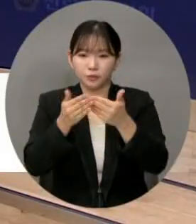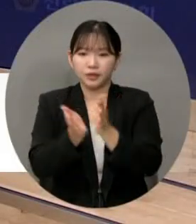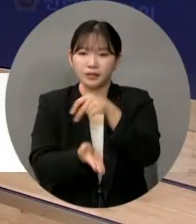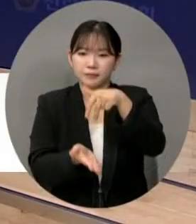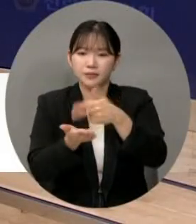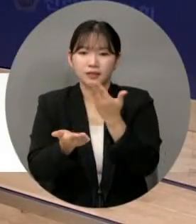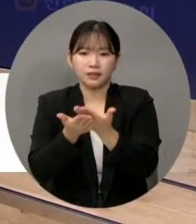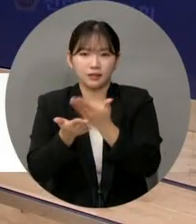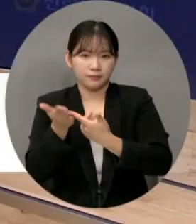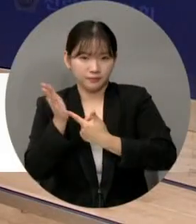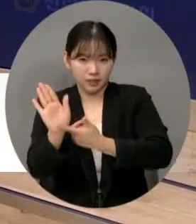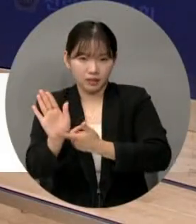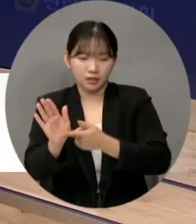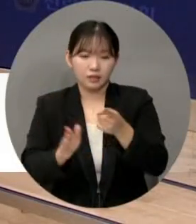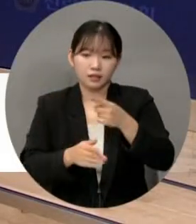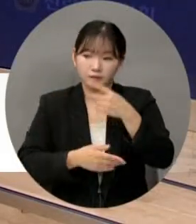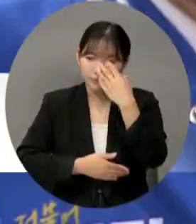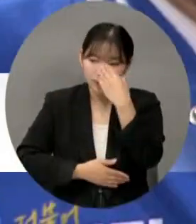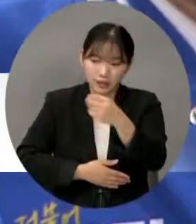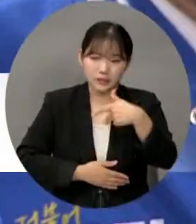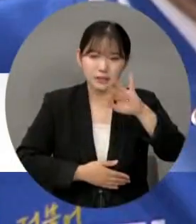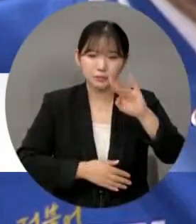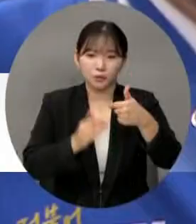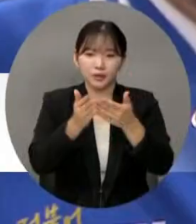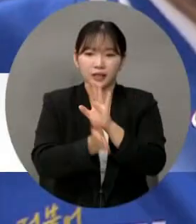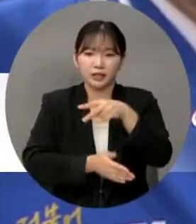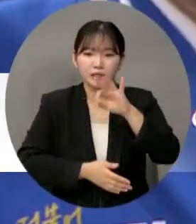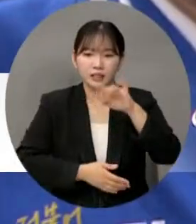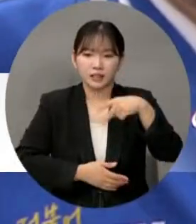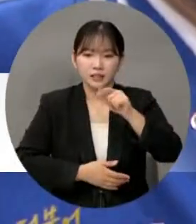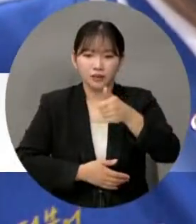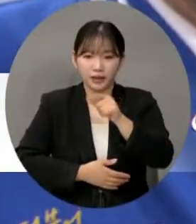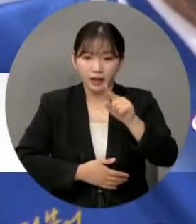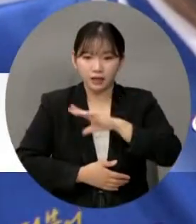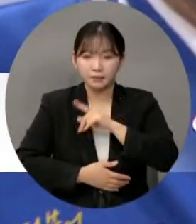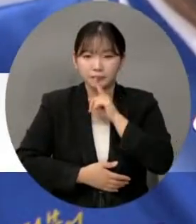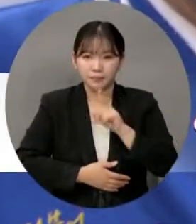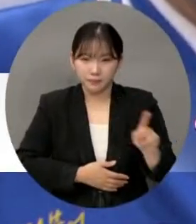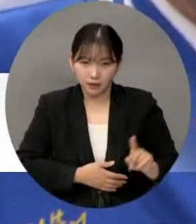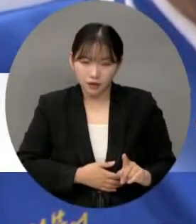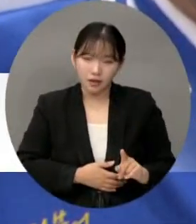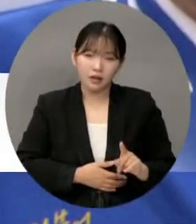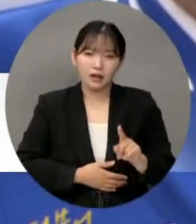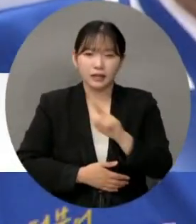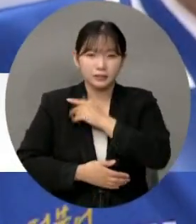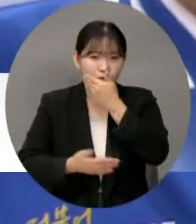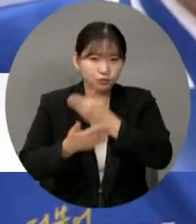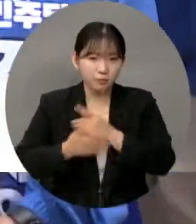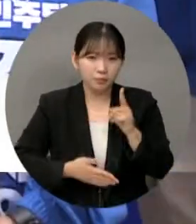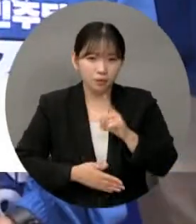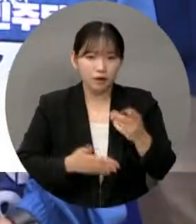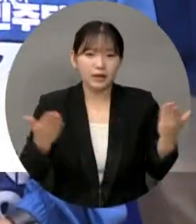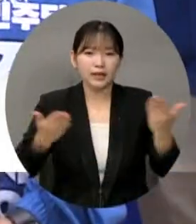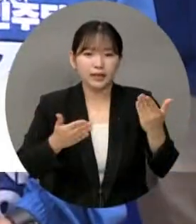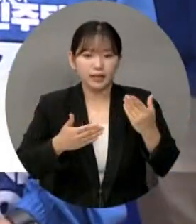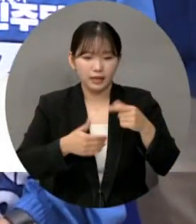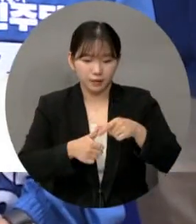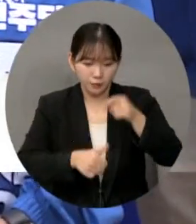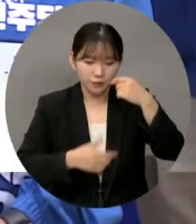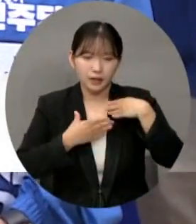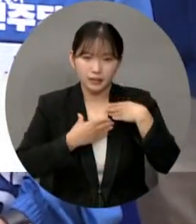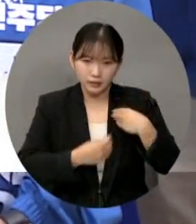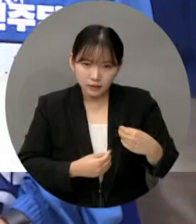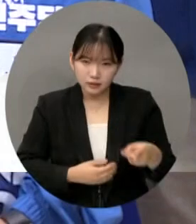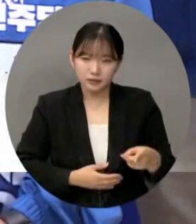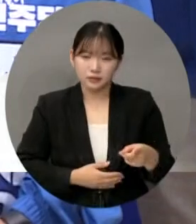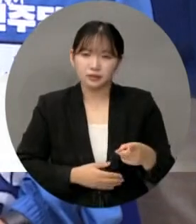말했습니다. 이에 대해 진보당 이석화 후보는 한빛 원전 계속 운전에서 가장 중요한 것은 고용 안정과 군민의